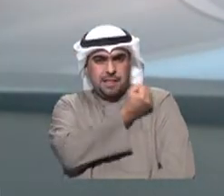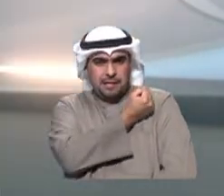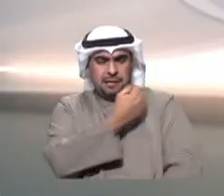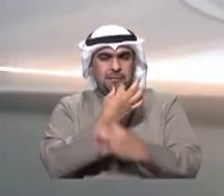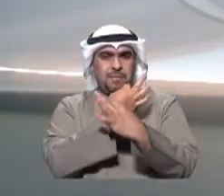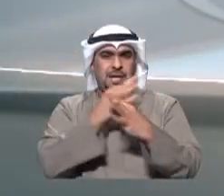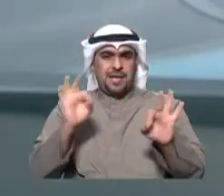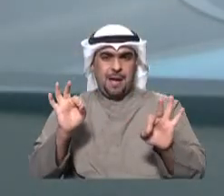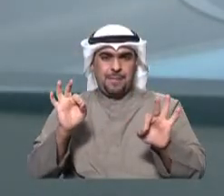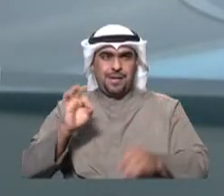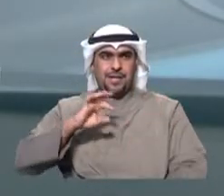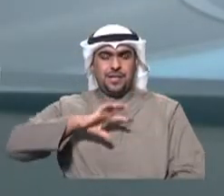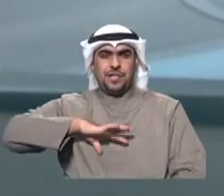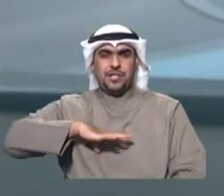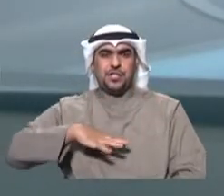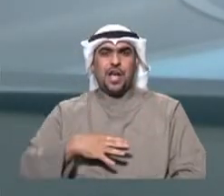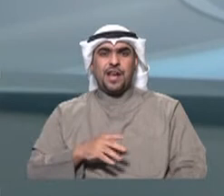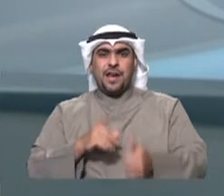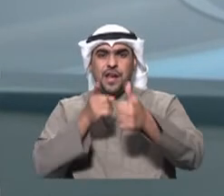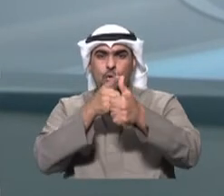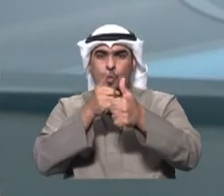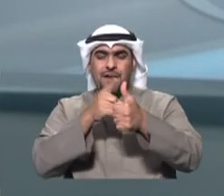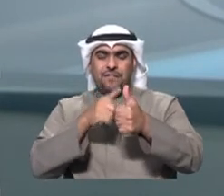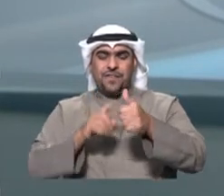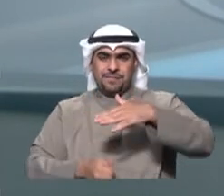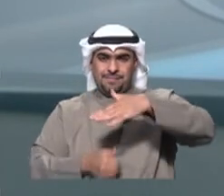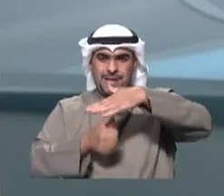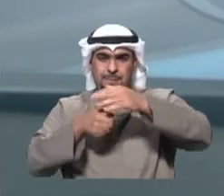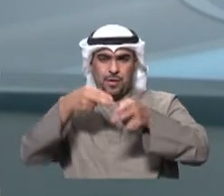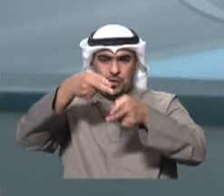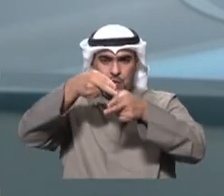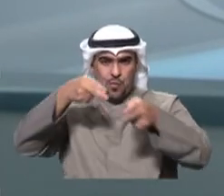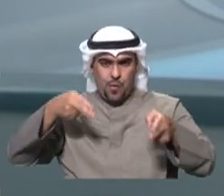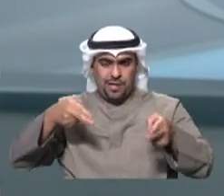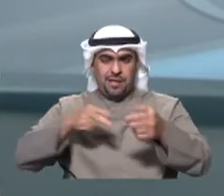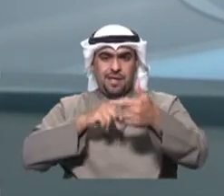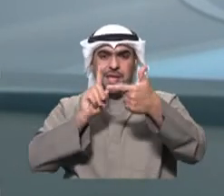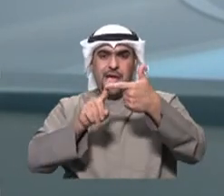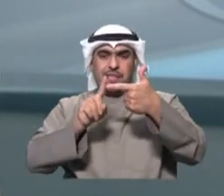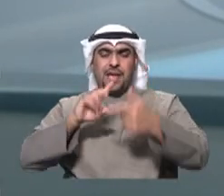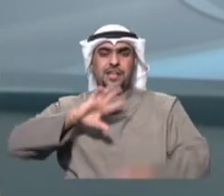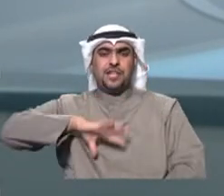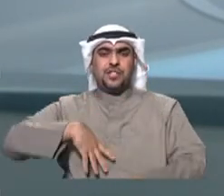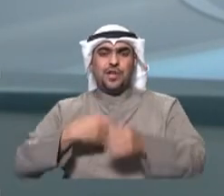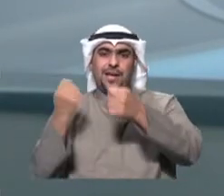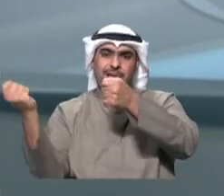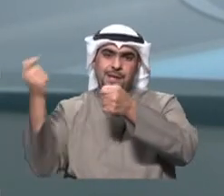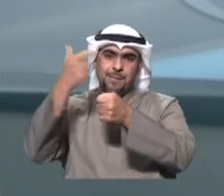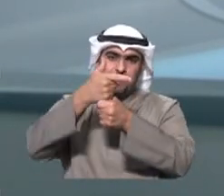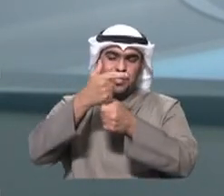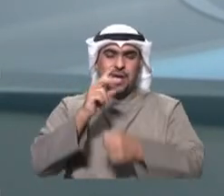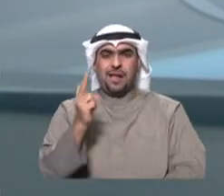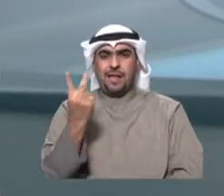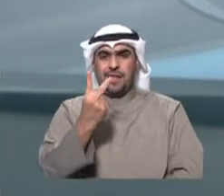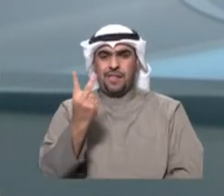نواف الأحمد الجابر الصباح حفظه الله ورعاه وسمو ولي العهد الشيخ مشعل الأحمد الجابر الصباح حفظه الله،